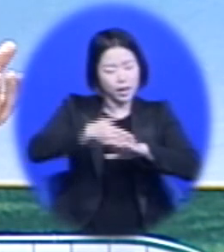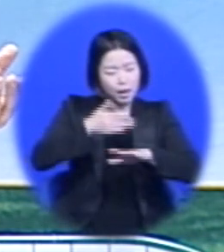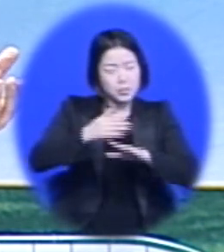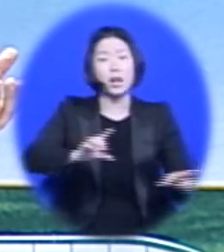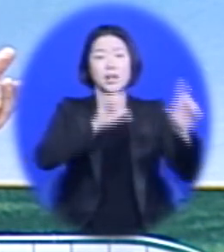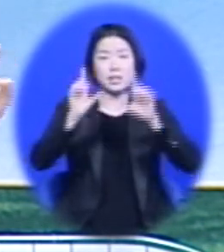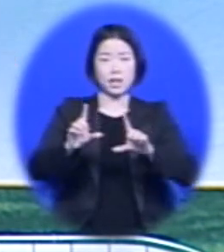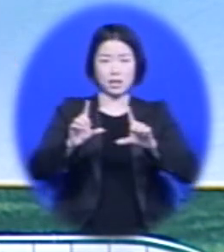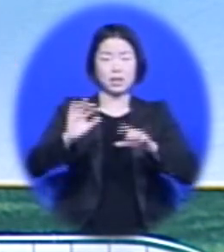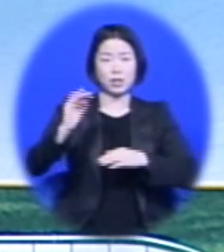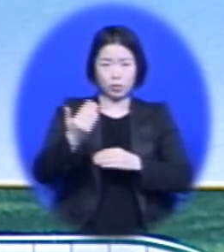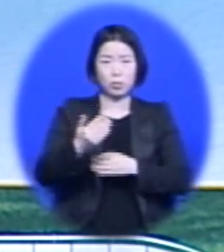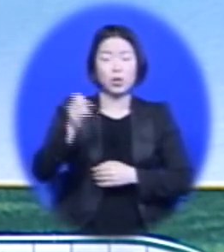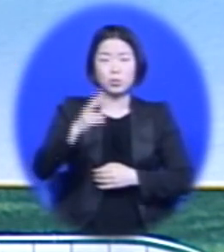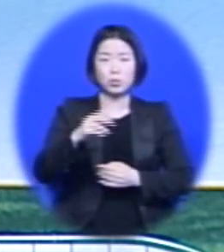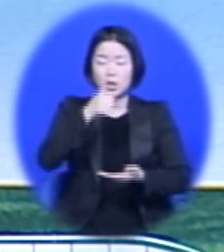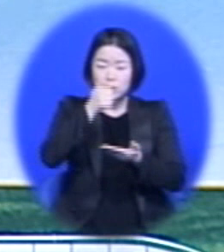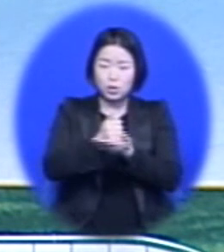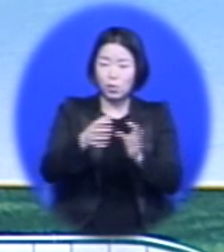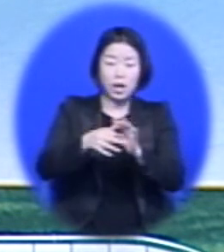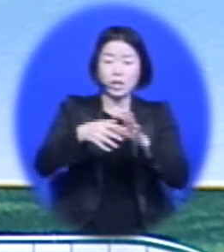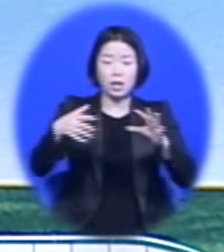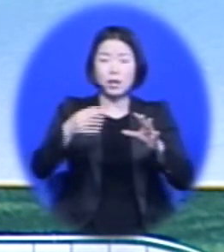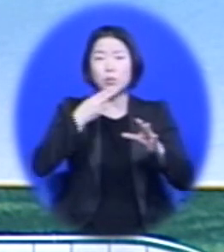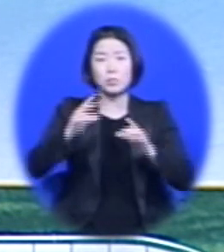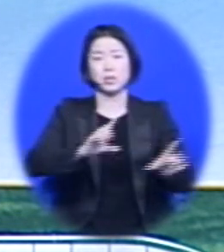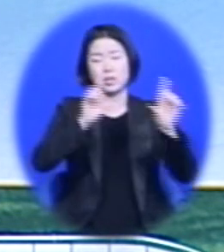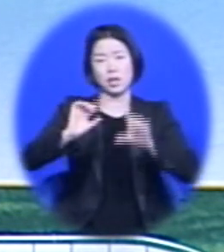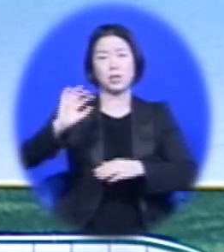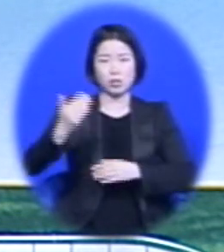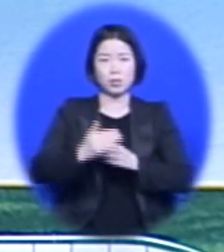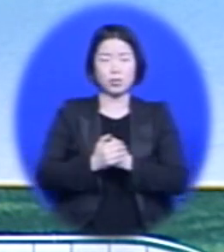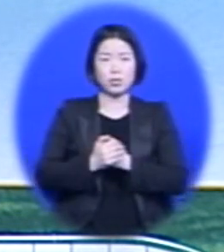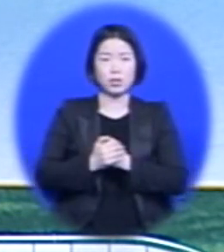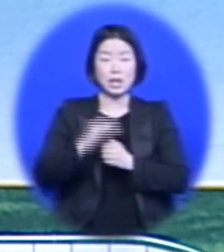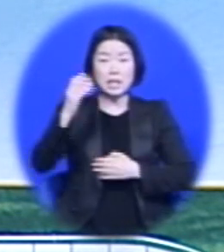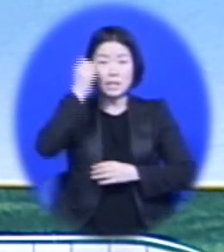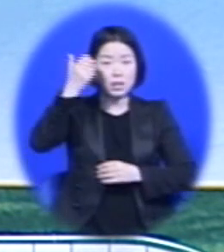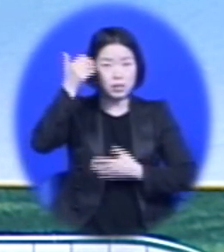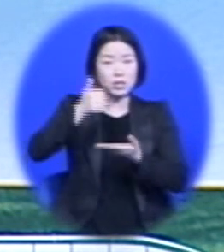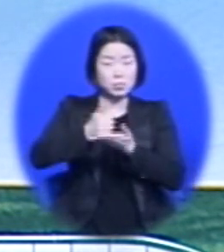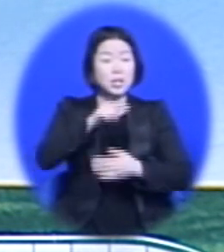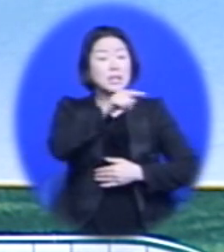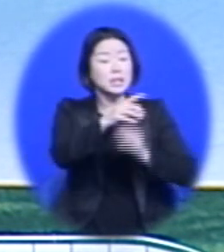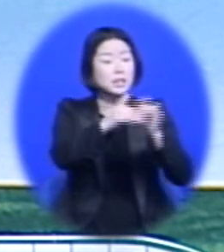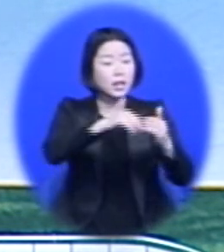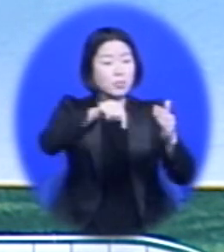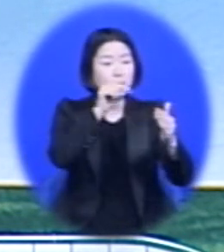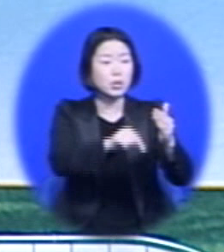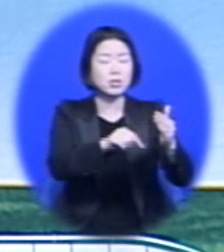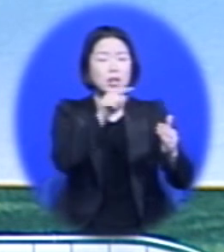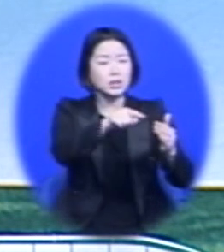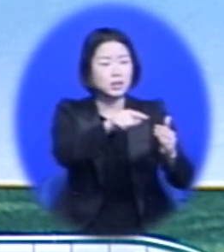삶을 살고 그리고 죄와 상관없는 삶을 사는 것입니다. 성령님이 그 사람 속에서 정말